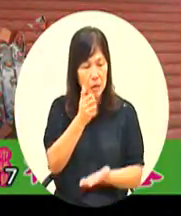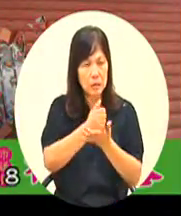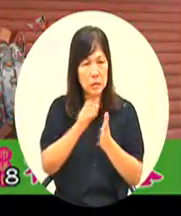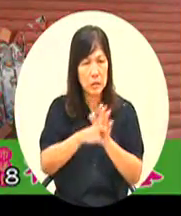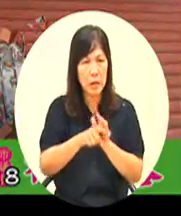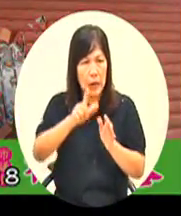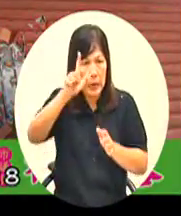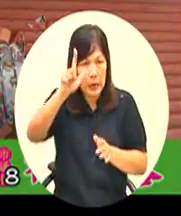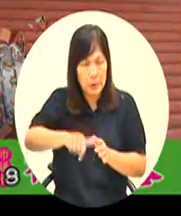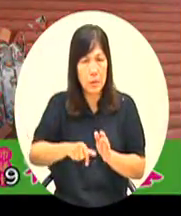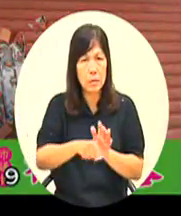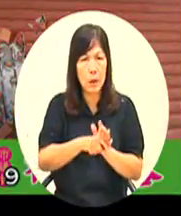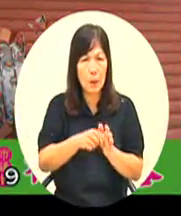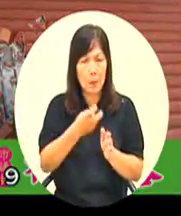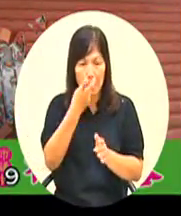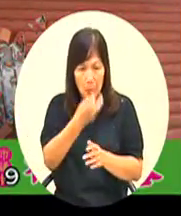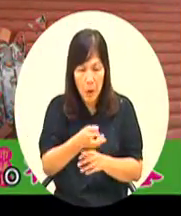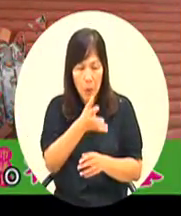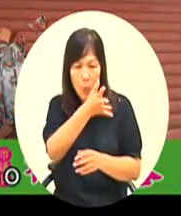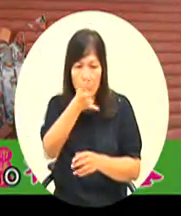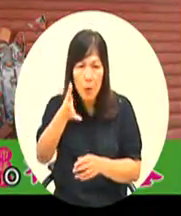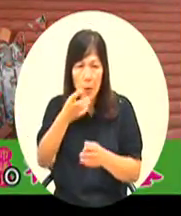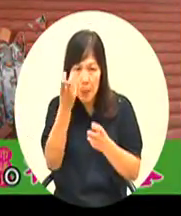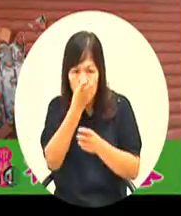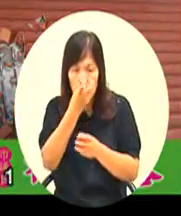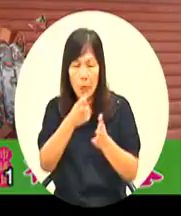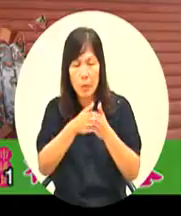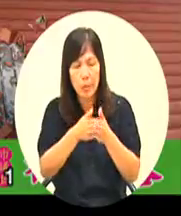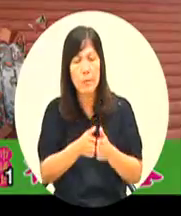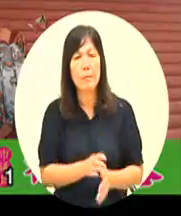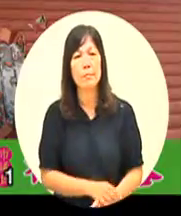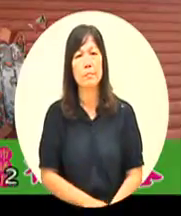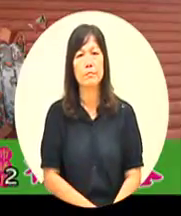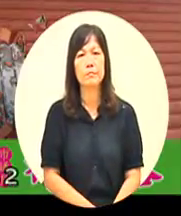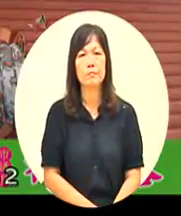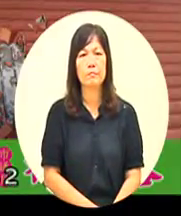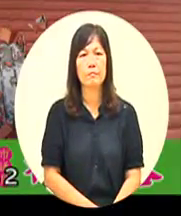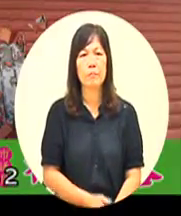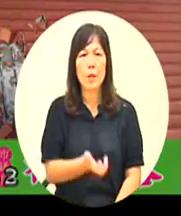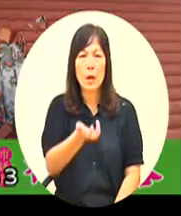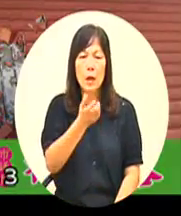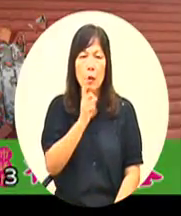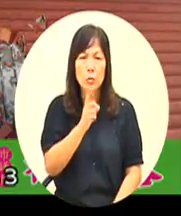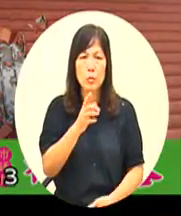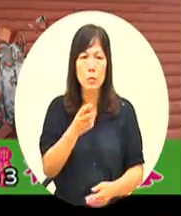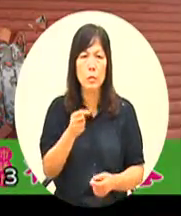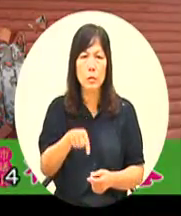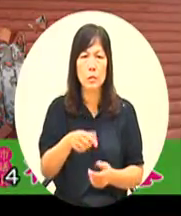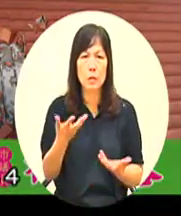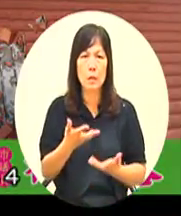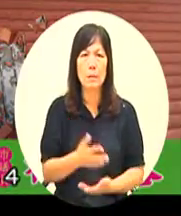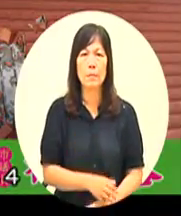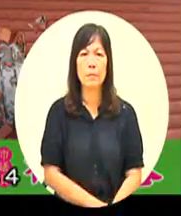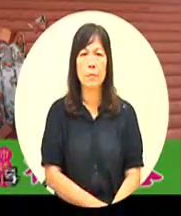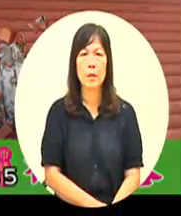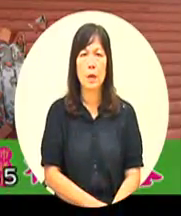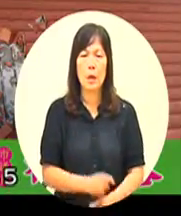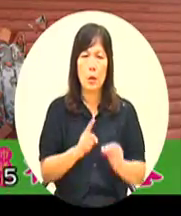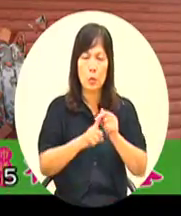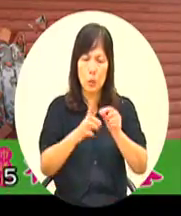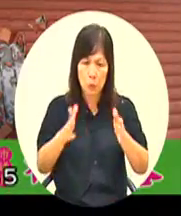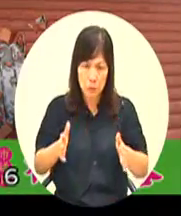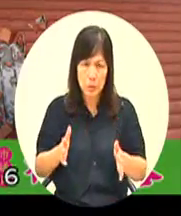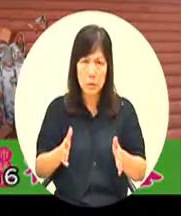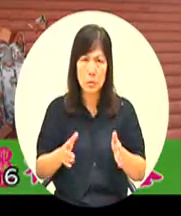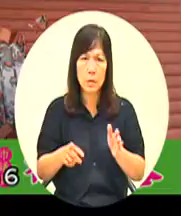师哈去改了解一下。刚刚我讲的可能是在哦中期哦，你们